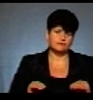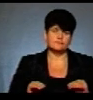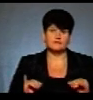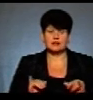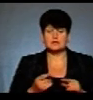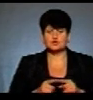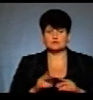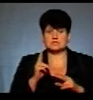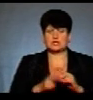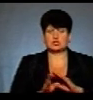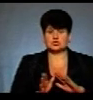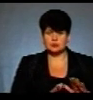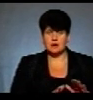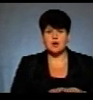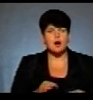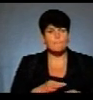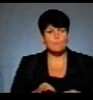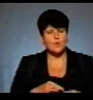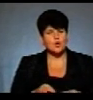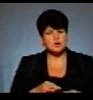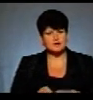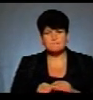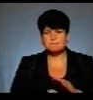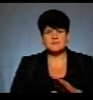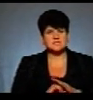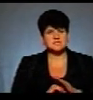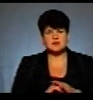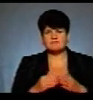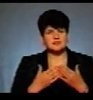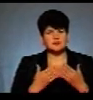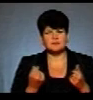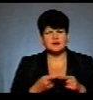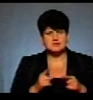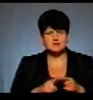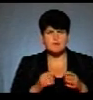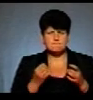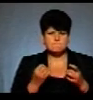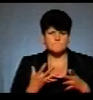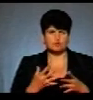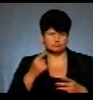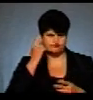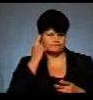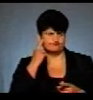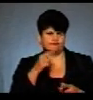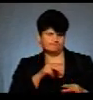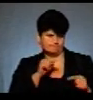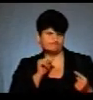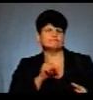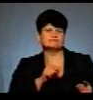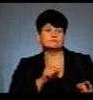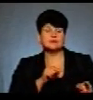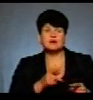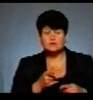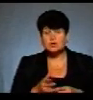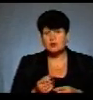на цьому все закінчилось. При булінгу ж підстави фактично немає. Це є упереджена агресивна поведінка. І вона